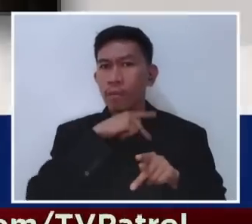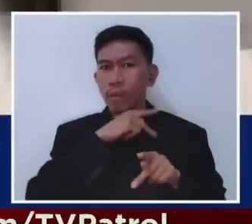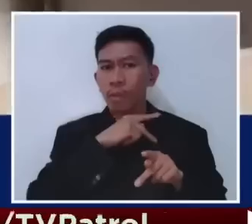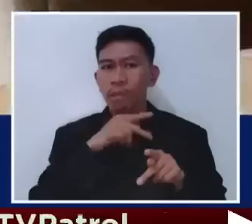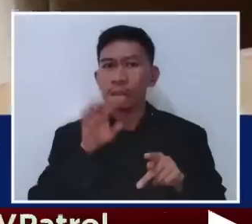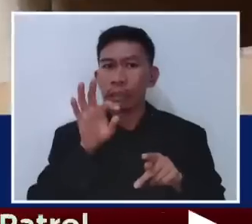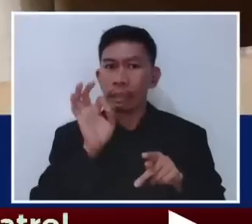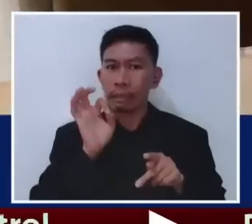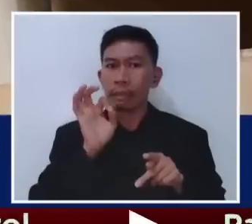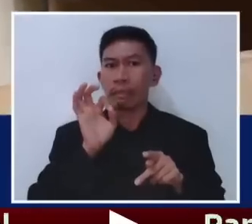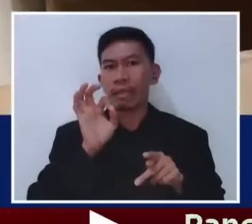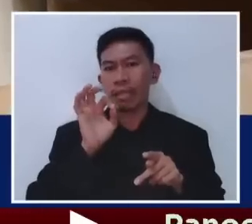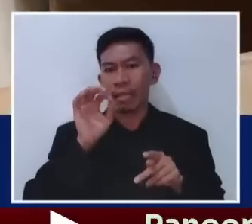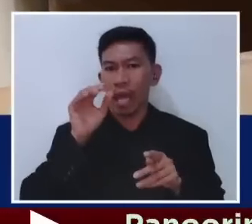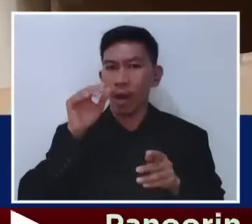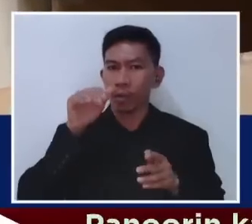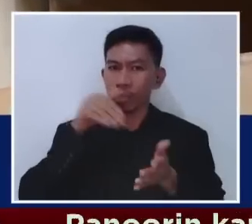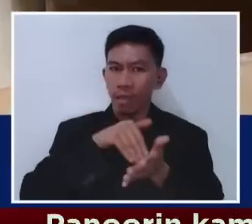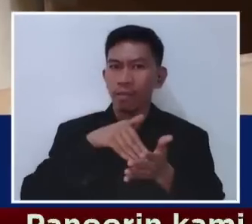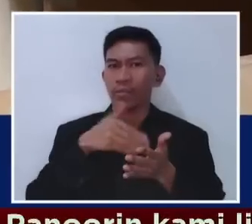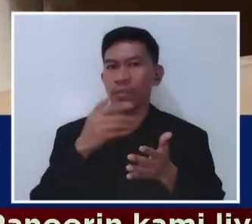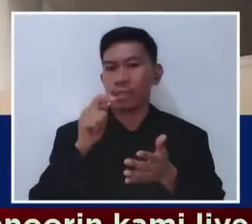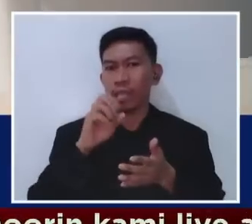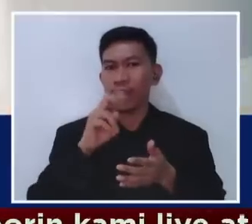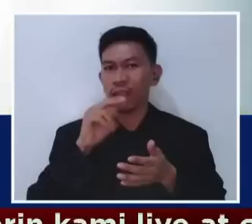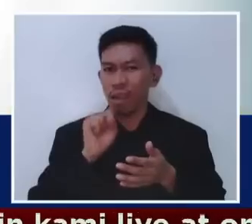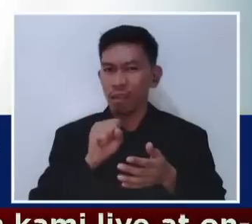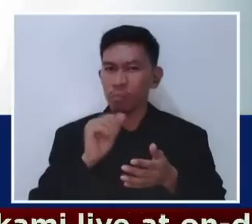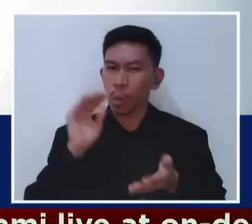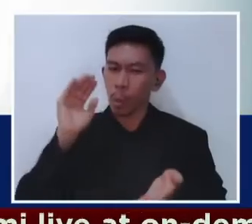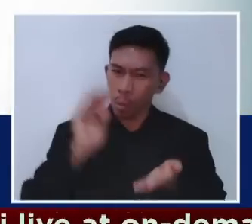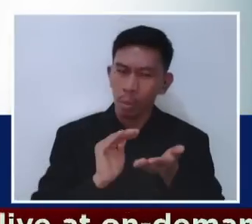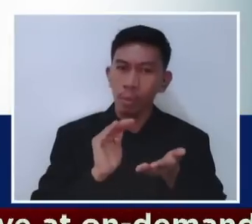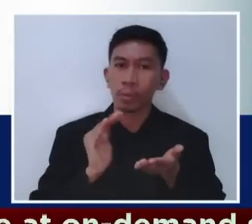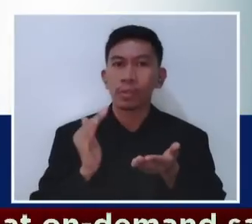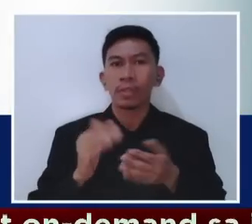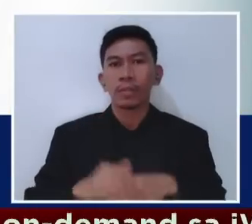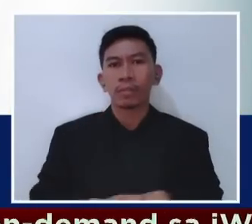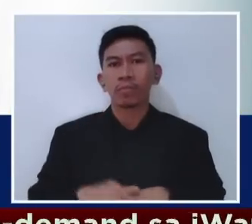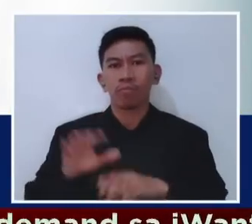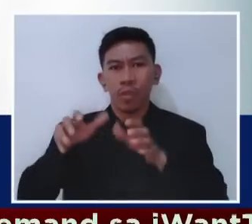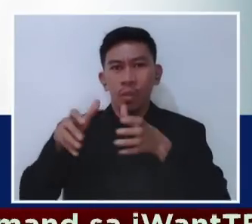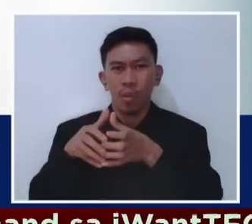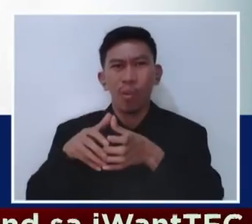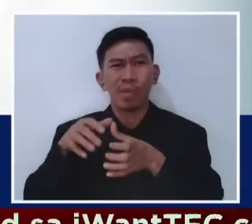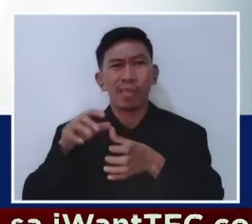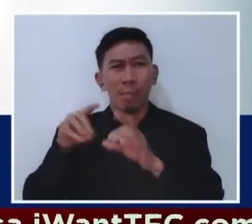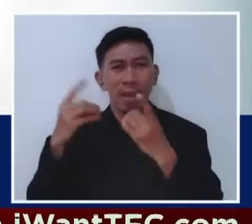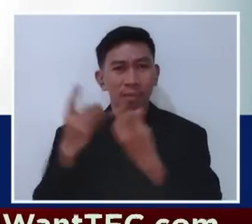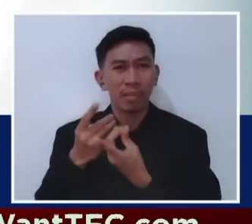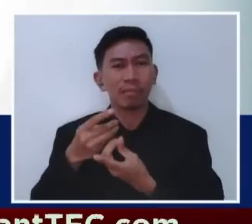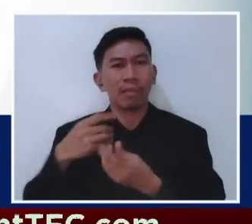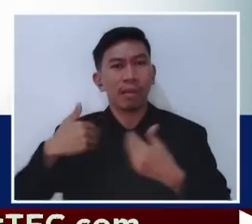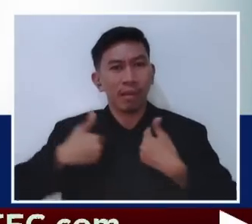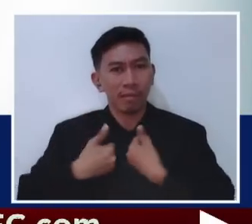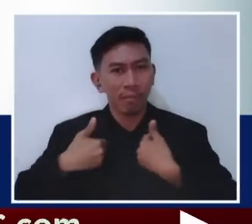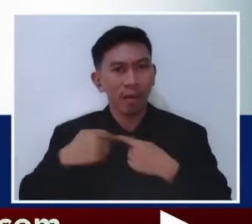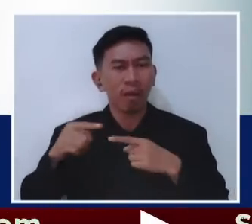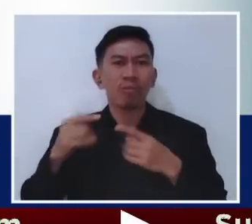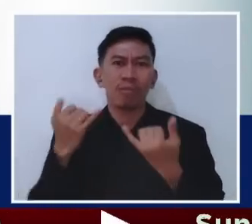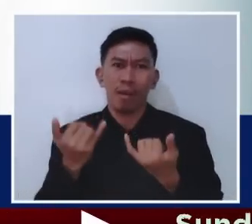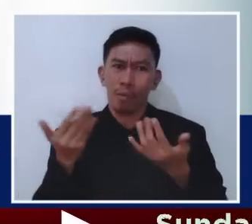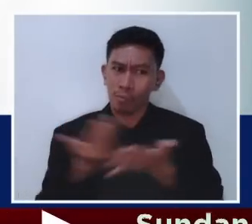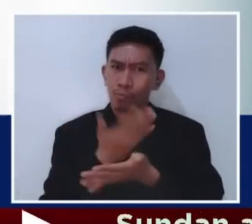tons. Sabi ng Bureau of Animal Industry, may mga bagong kaso na naman ng ASF sa mga lalawigan ng